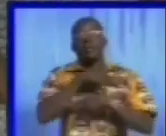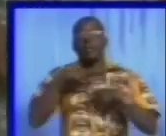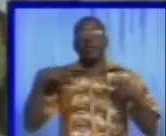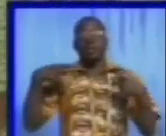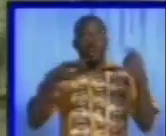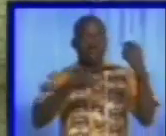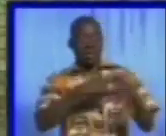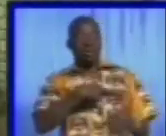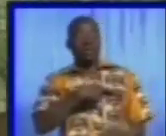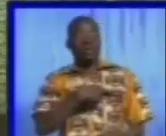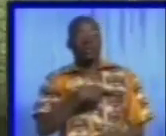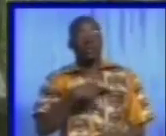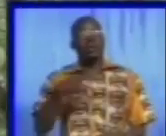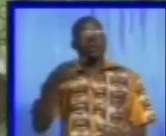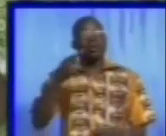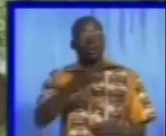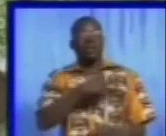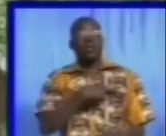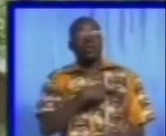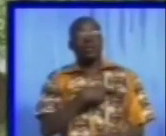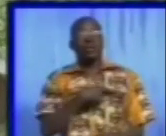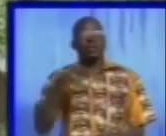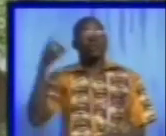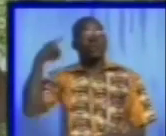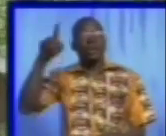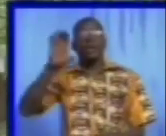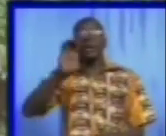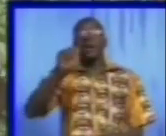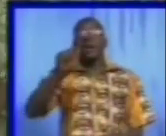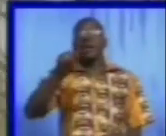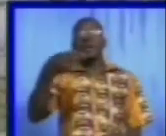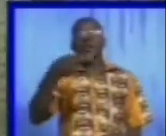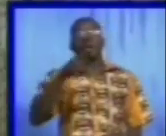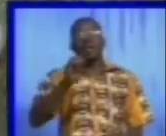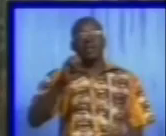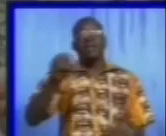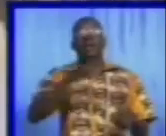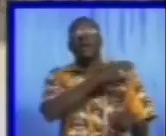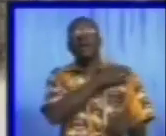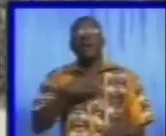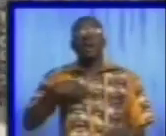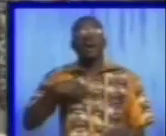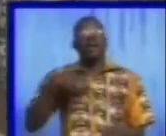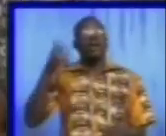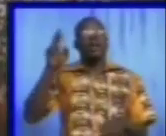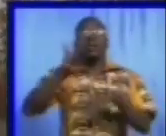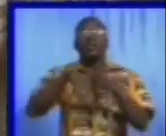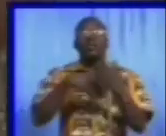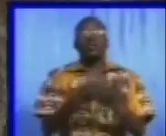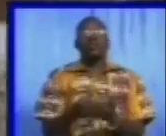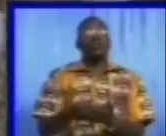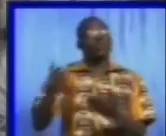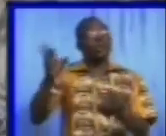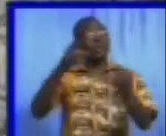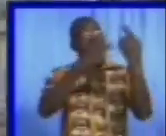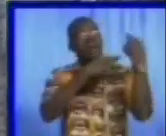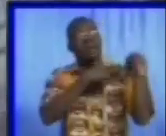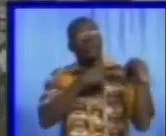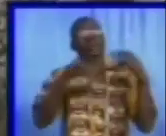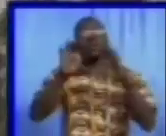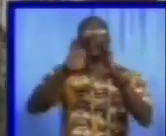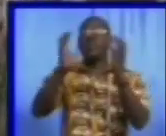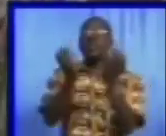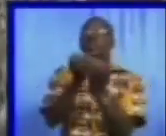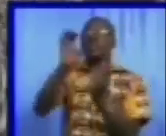religieux, religieuses, catéchistes, ainsi que les vaillants laïcs responsables de